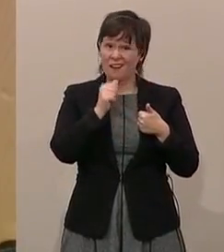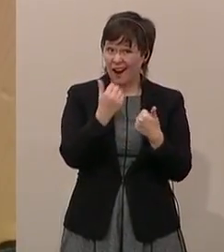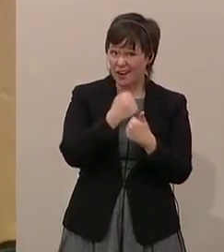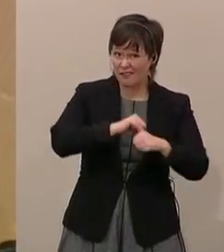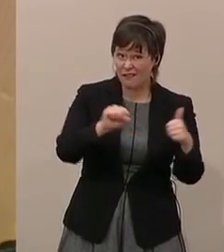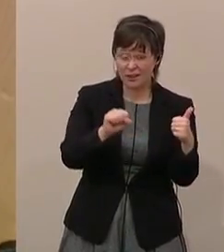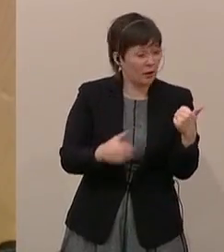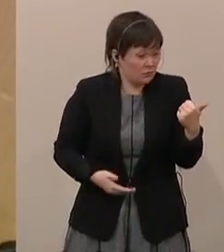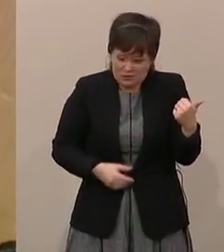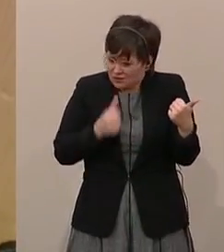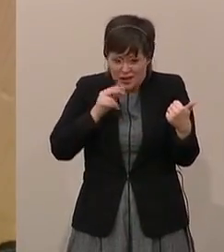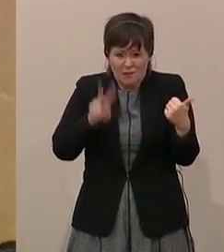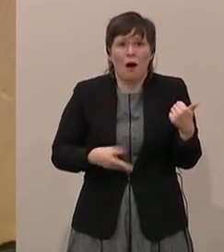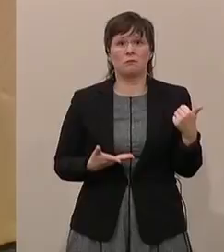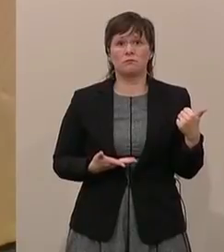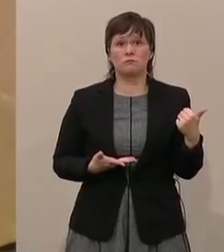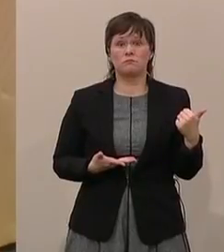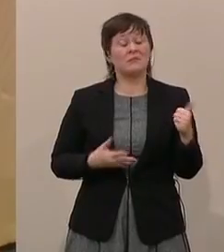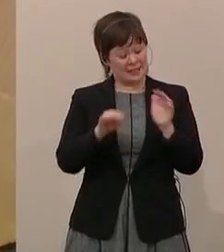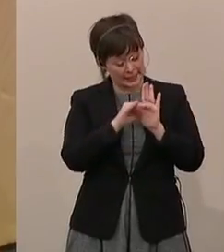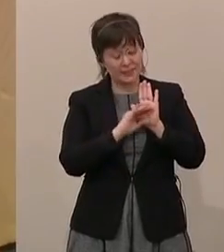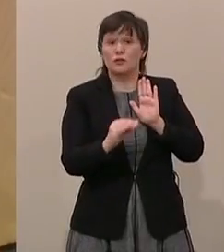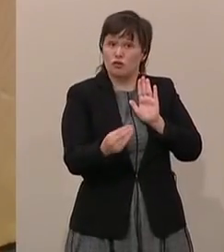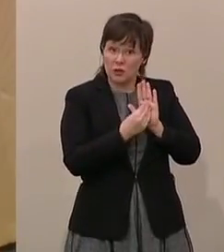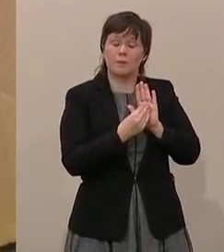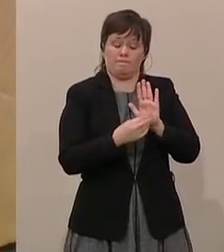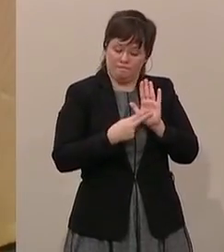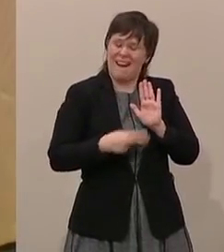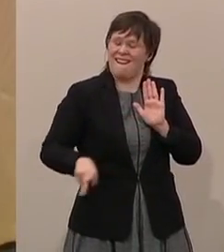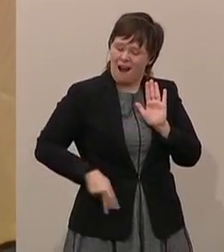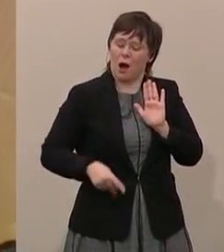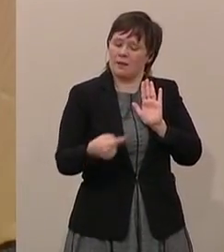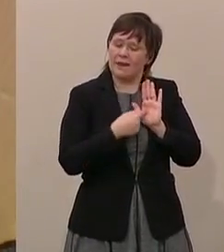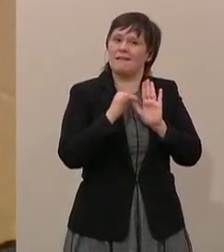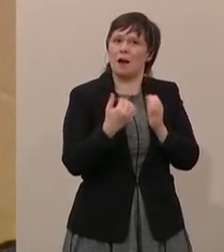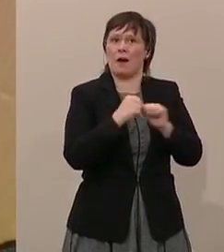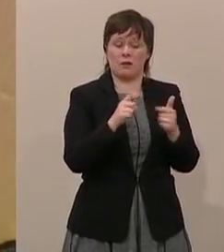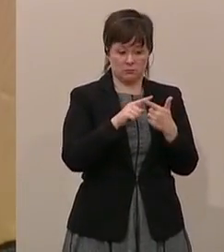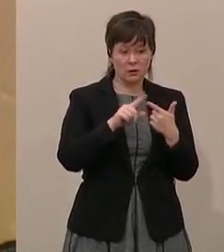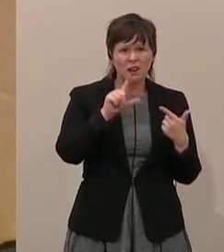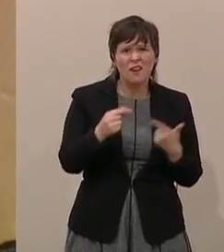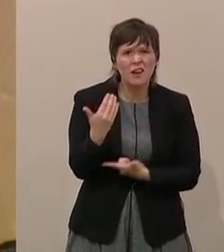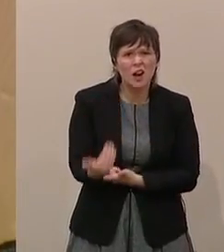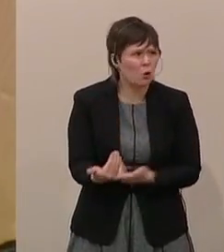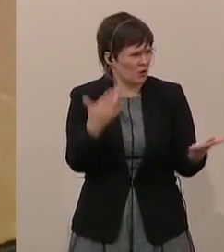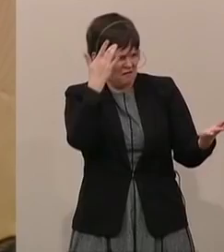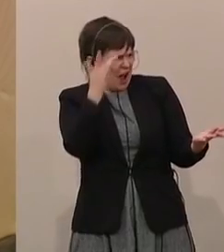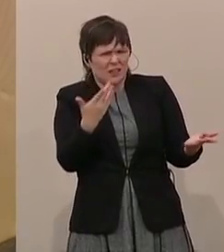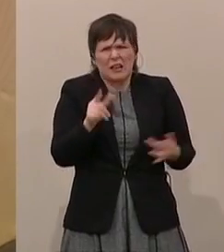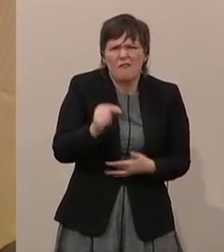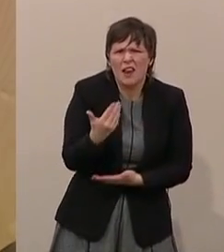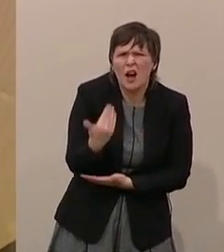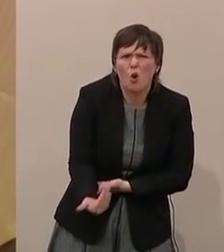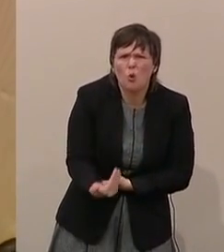ganz klar die Unwahrheit. Es steht im Gesetz eine Freiwilligkeitsgarantie. Weniger Lohn, ich wüsste nicht, wo es weniger Lohn gibt. Im Gegenteil,